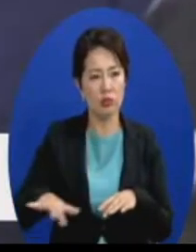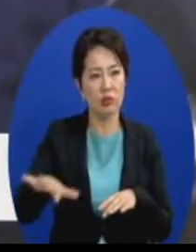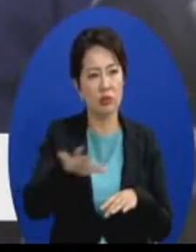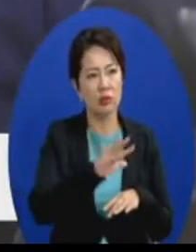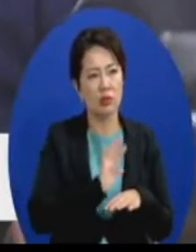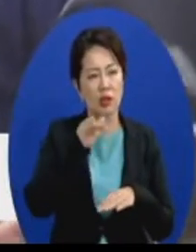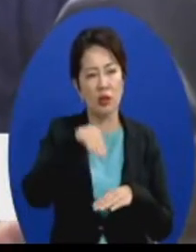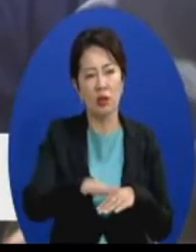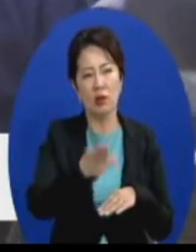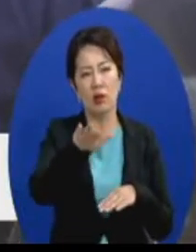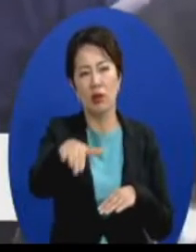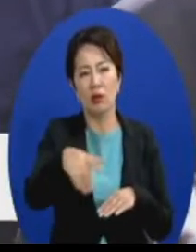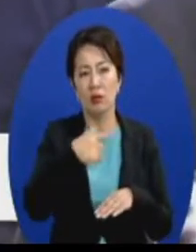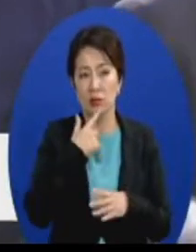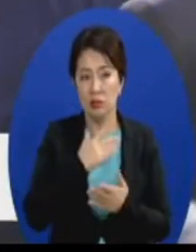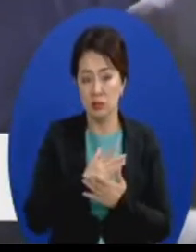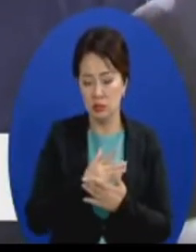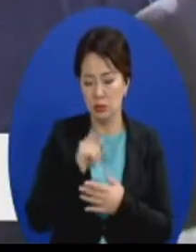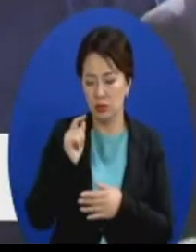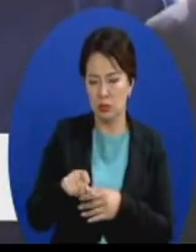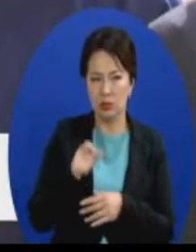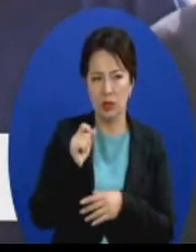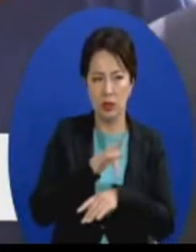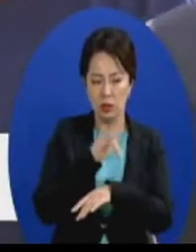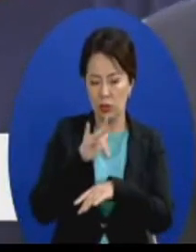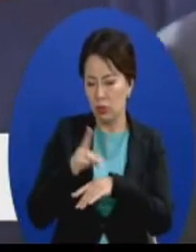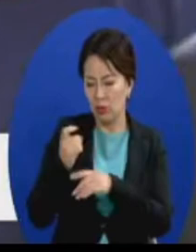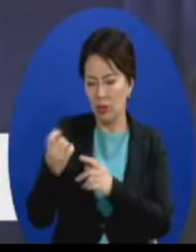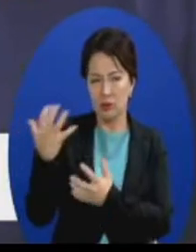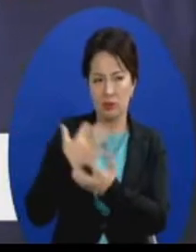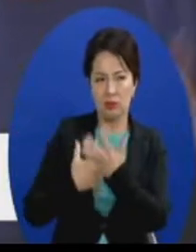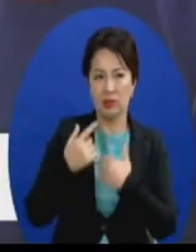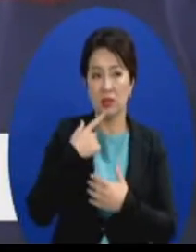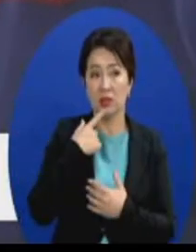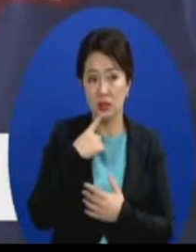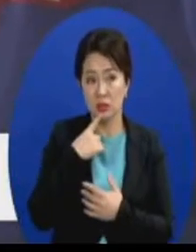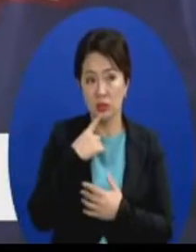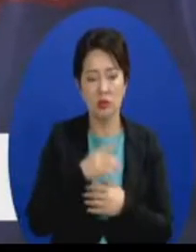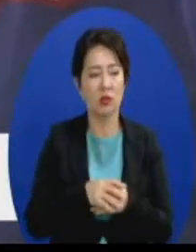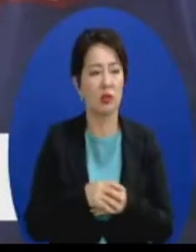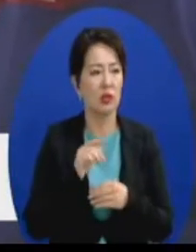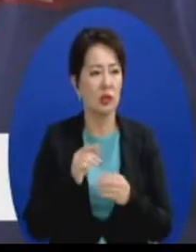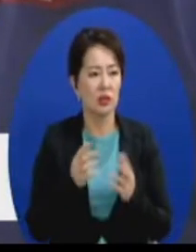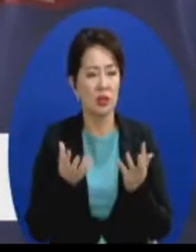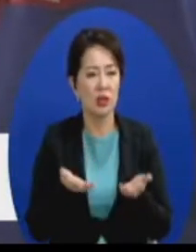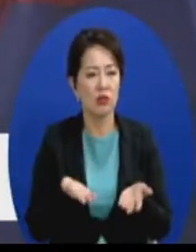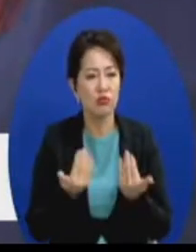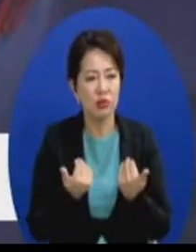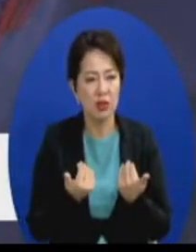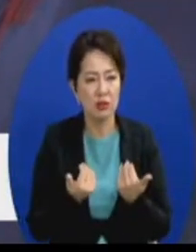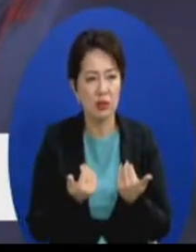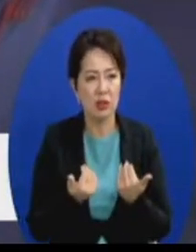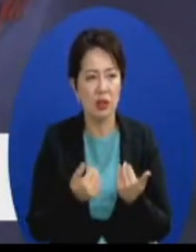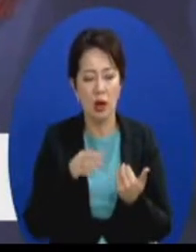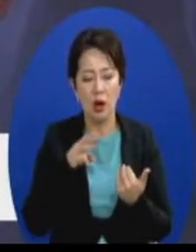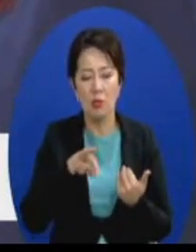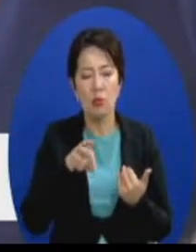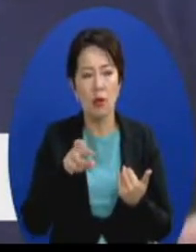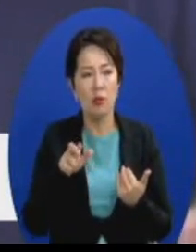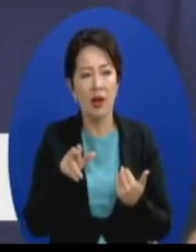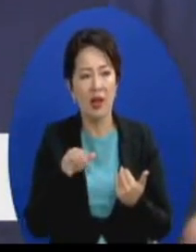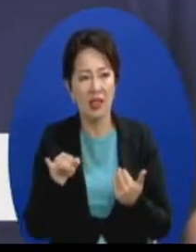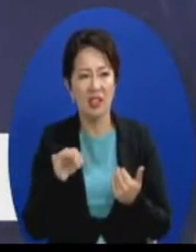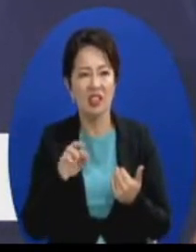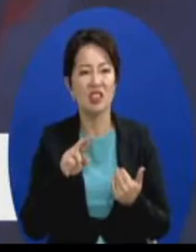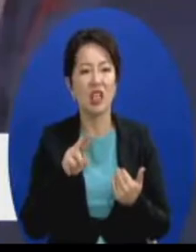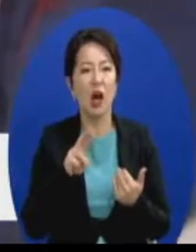дава бартаа ихтэй. Тэгэхээр хүмүүс энэ ганцхан төв рүү ирж хандах хэцүү шүү дээ. Тэгэхээр ер нь бол жоохон авсаархан тэгээд мобайл явуулын